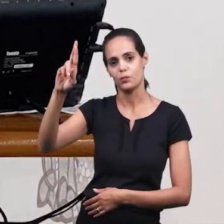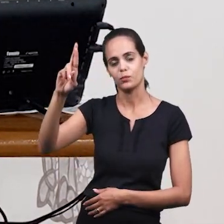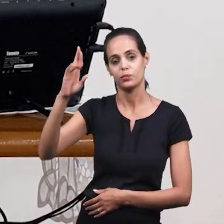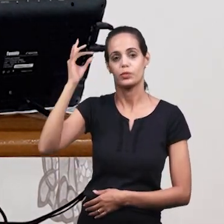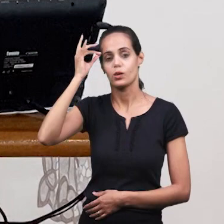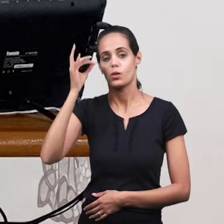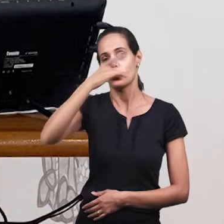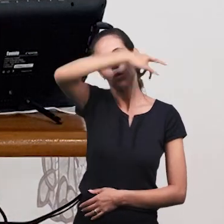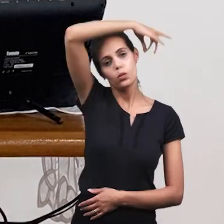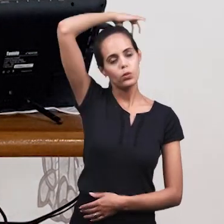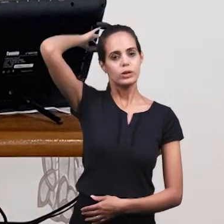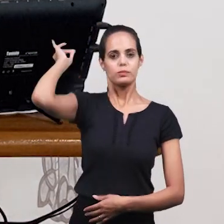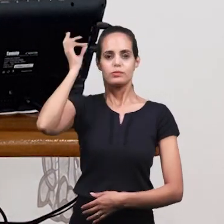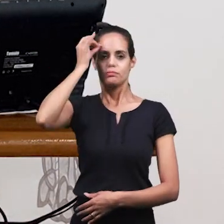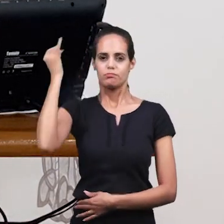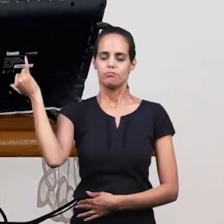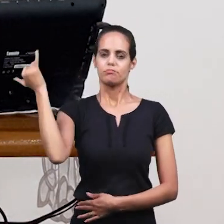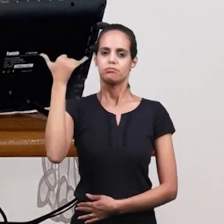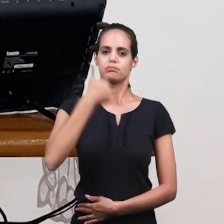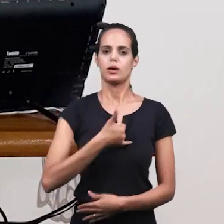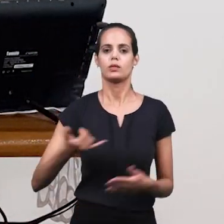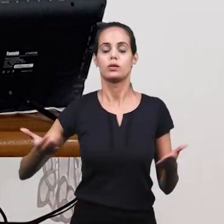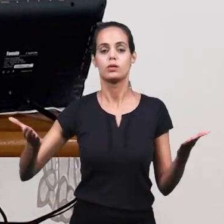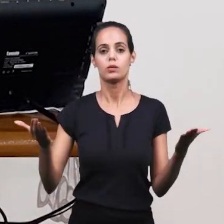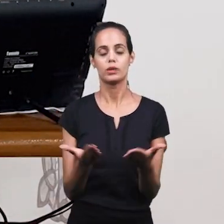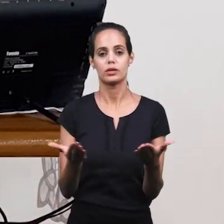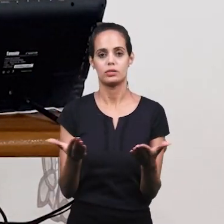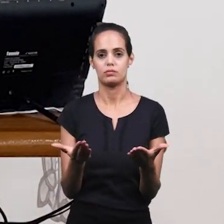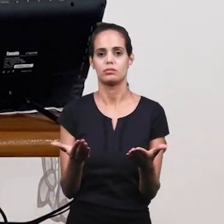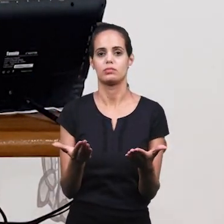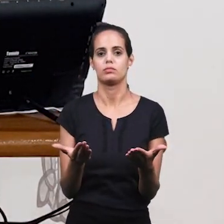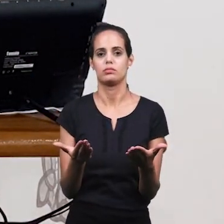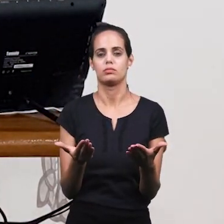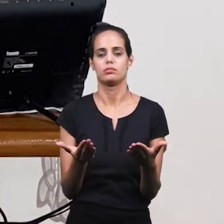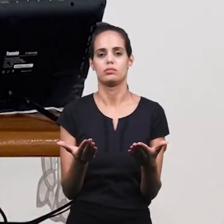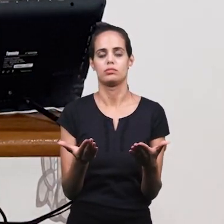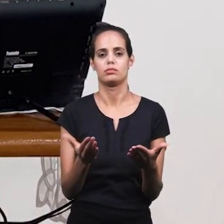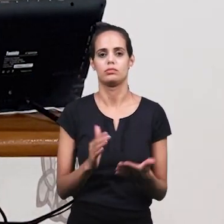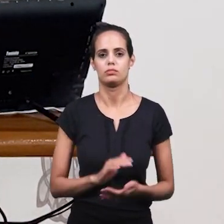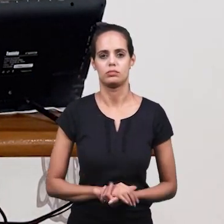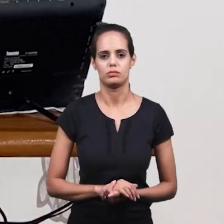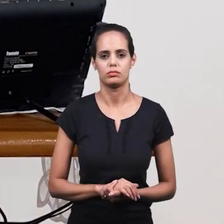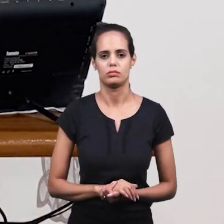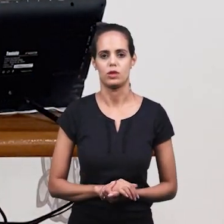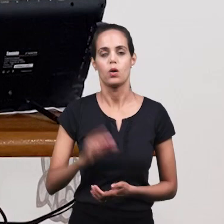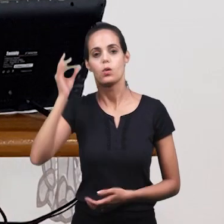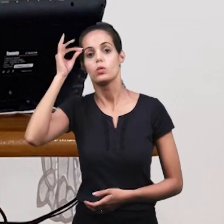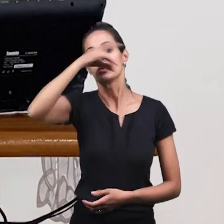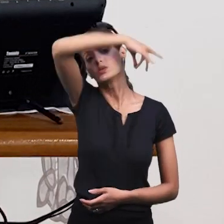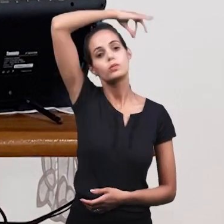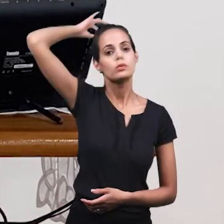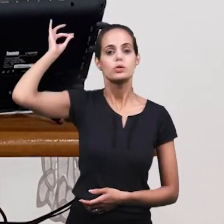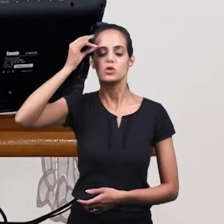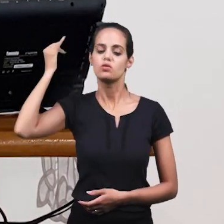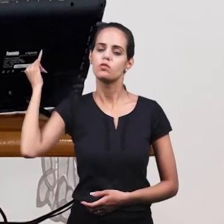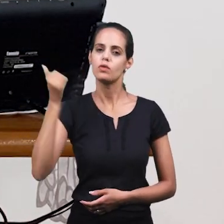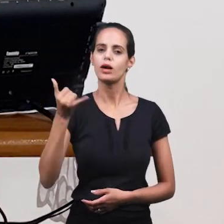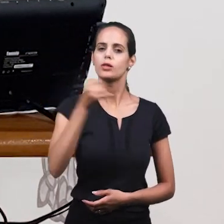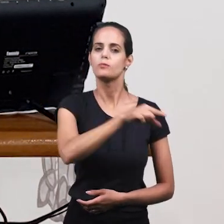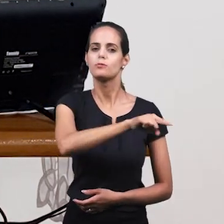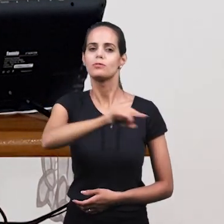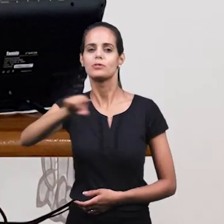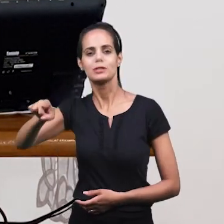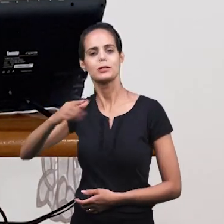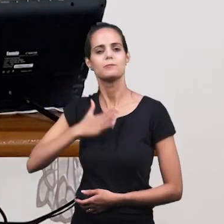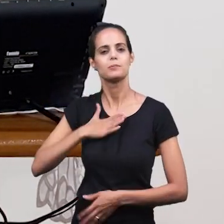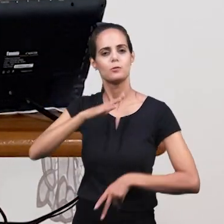message très véhément dit aux enfants d'Israël qui marchent. Donc, mon frère, ne vous découragez pas devant